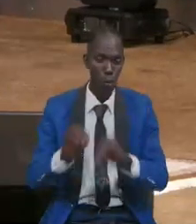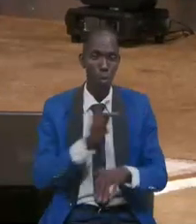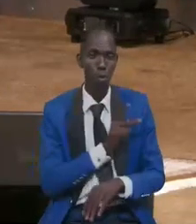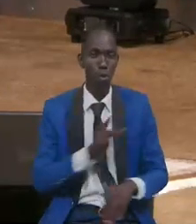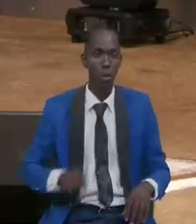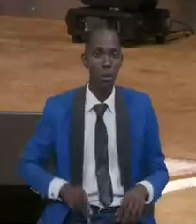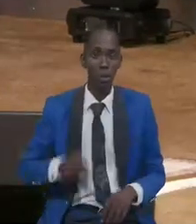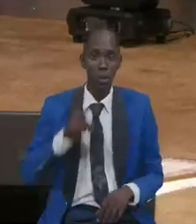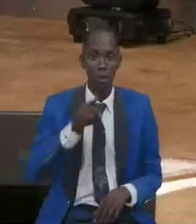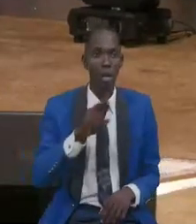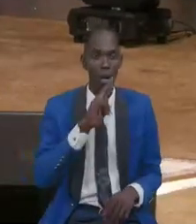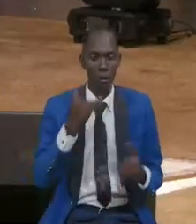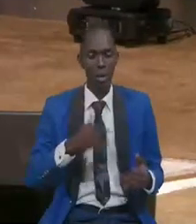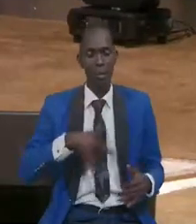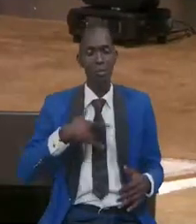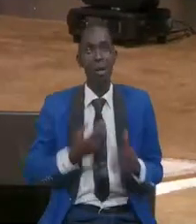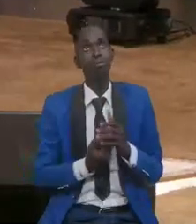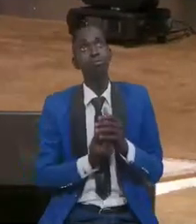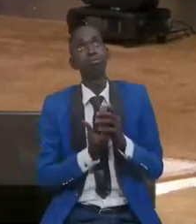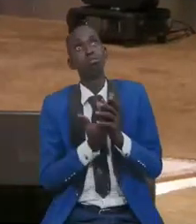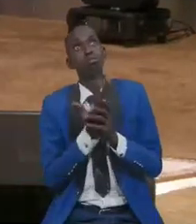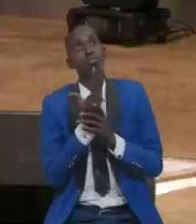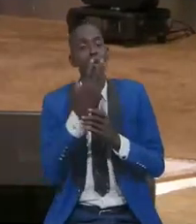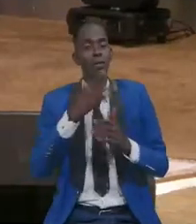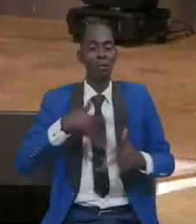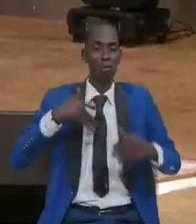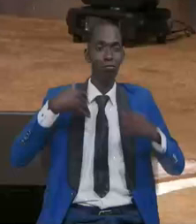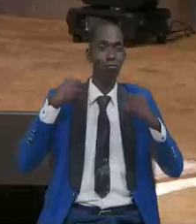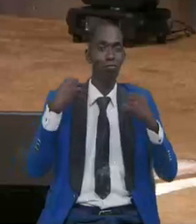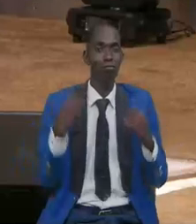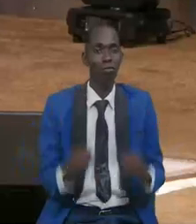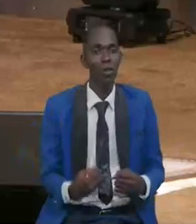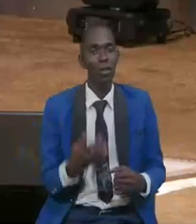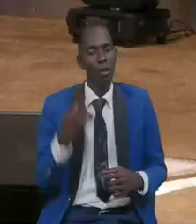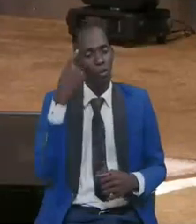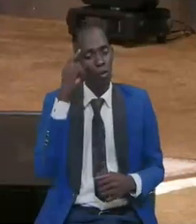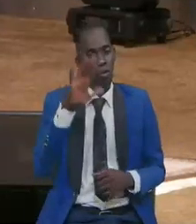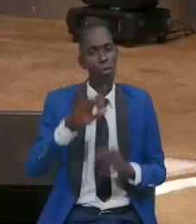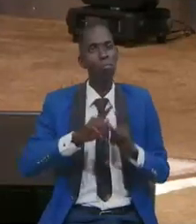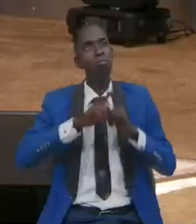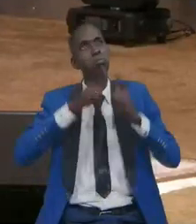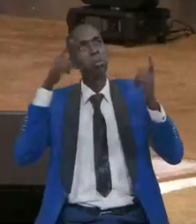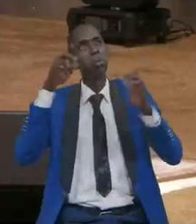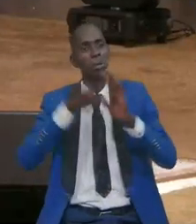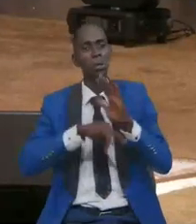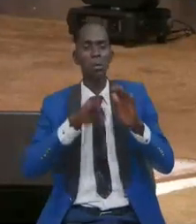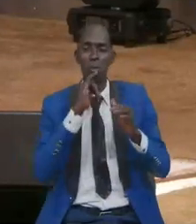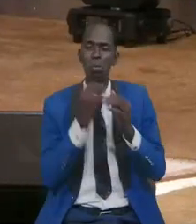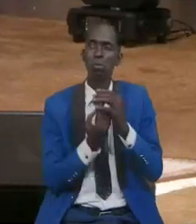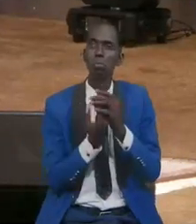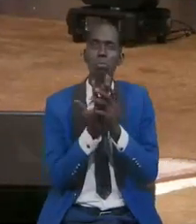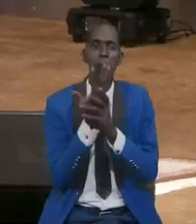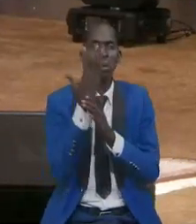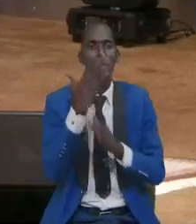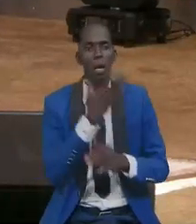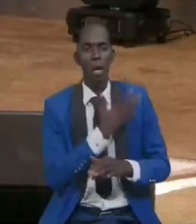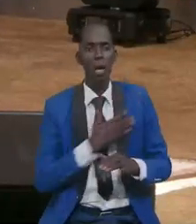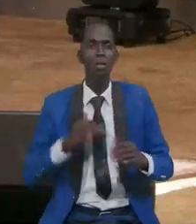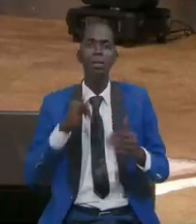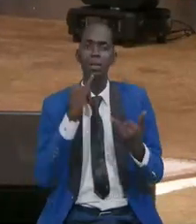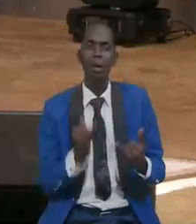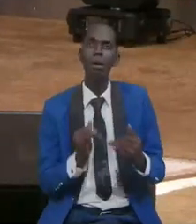qui es devenu grand et fort, dont la grandeur s'est accrue et